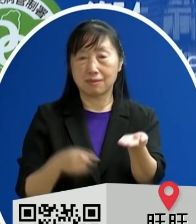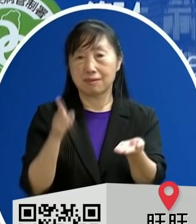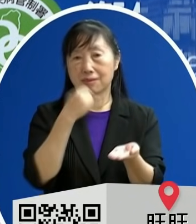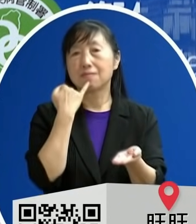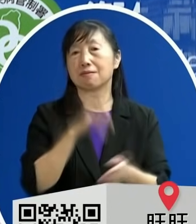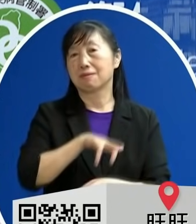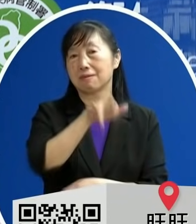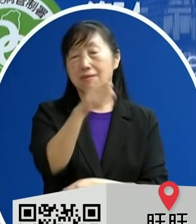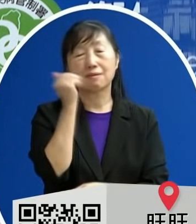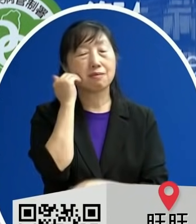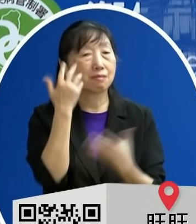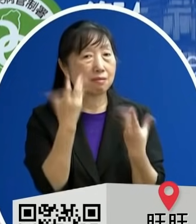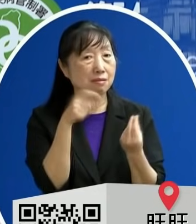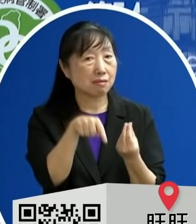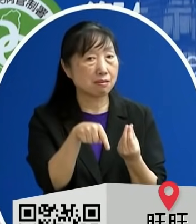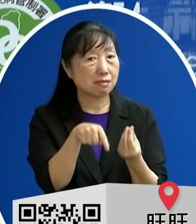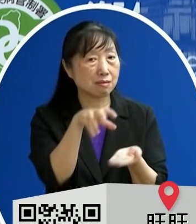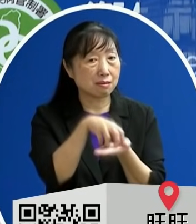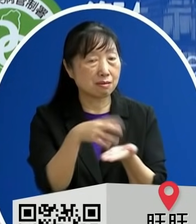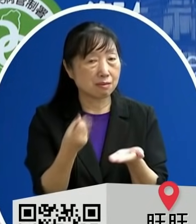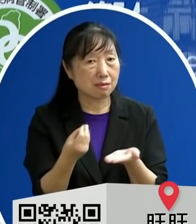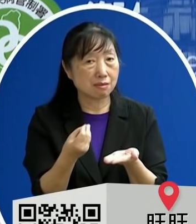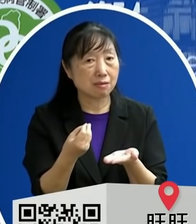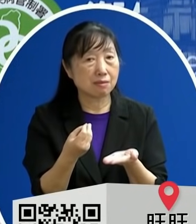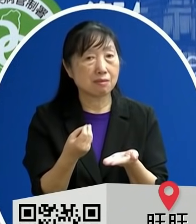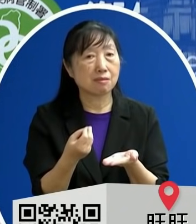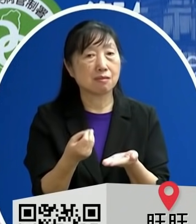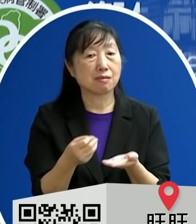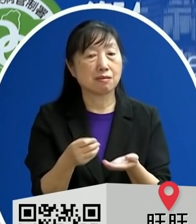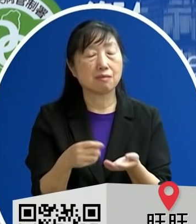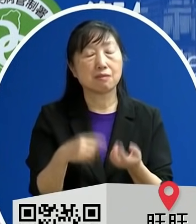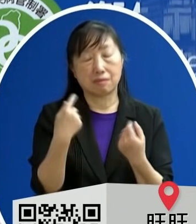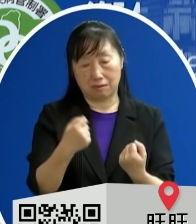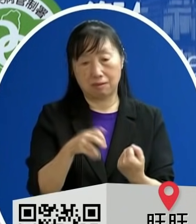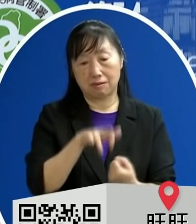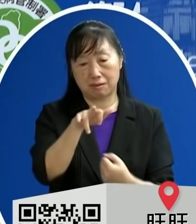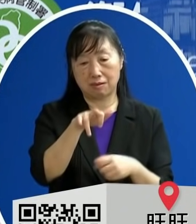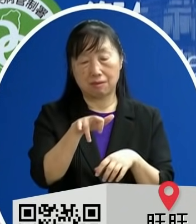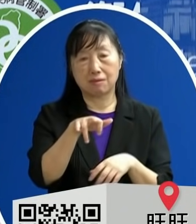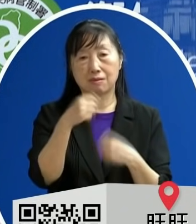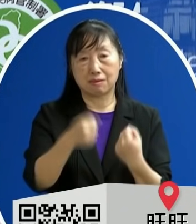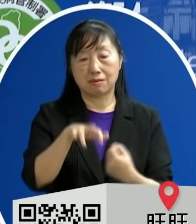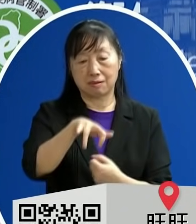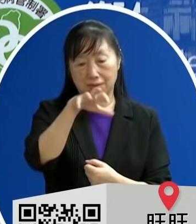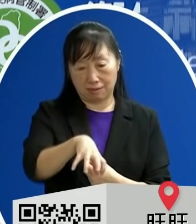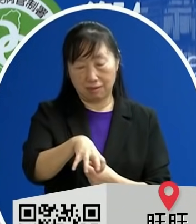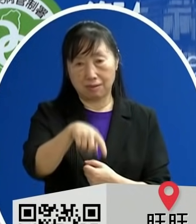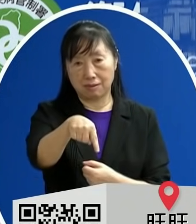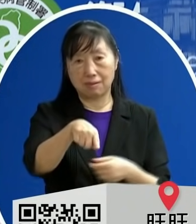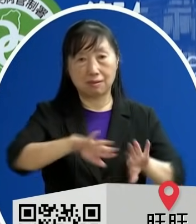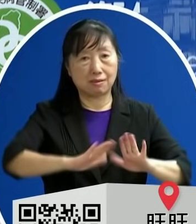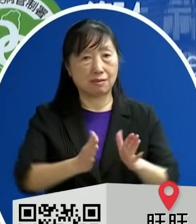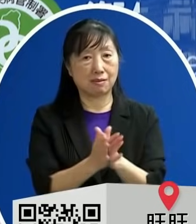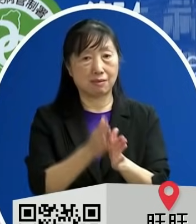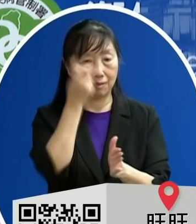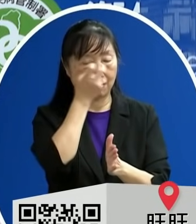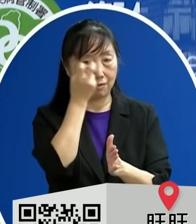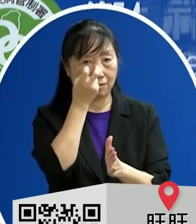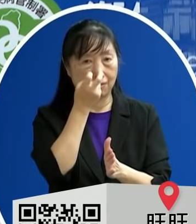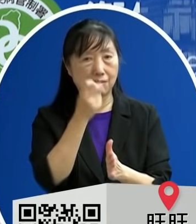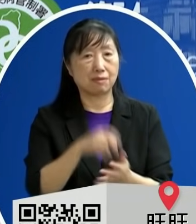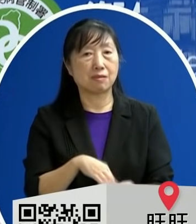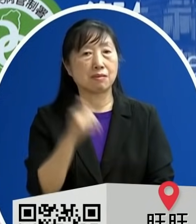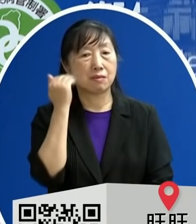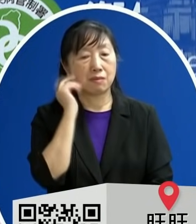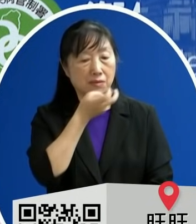三日内的阴性报告，那就一律要在金门做这样的一个快筛。那有